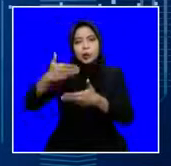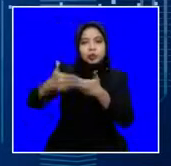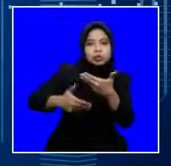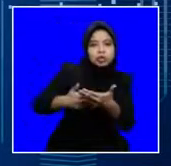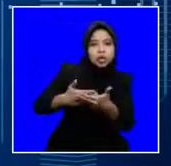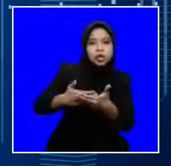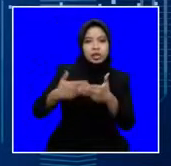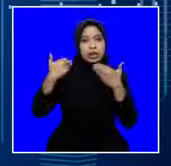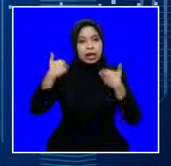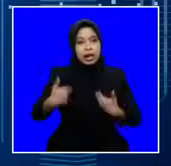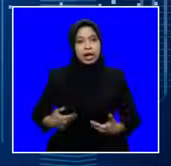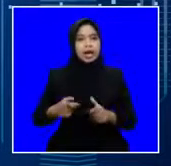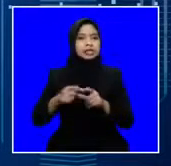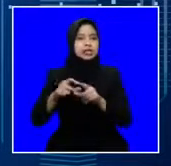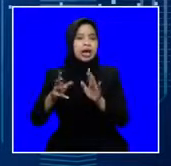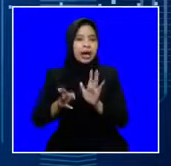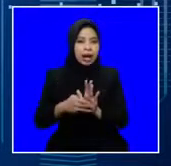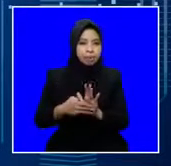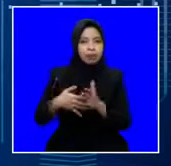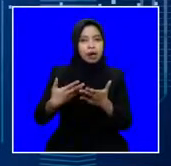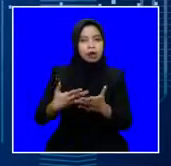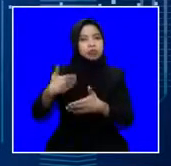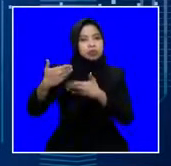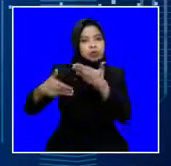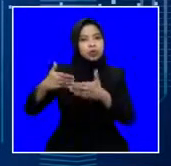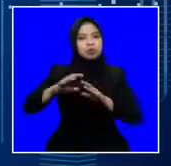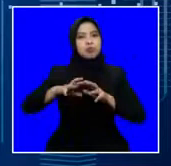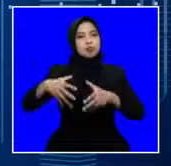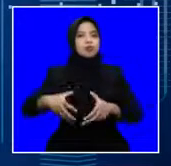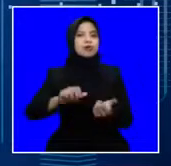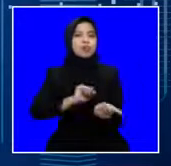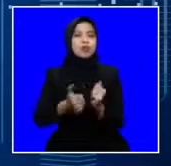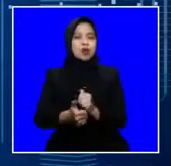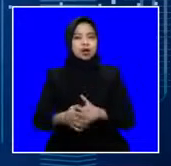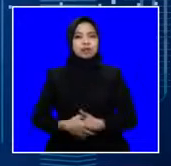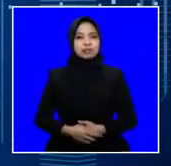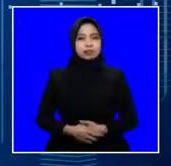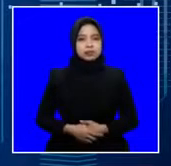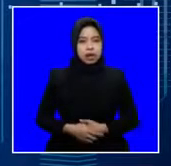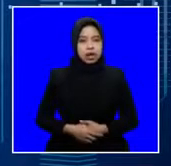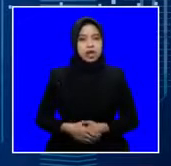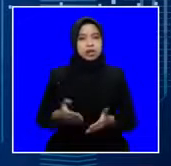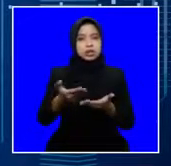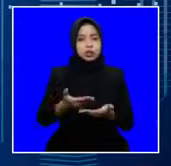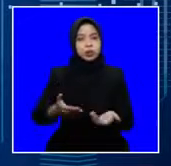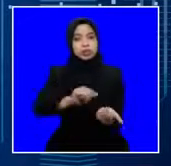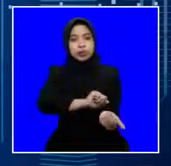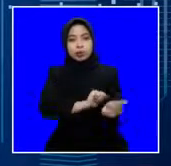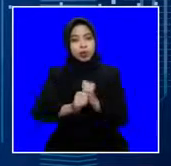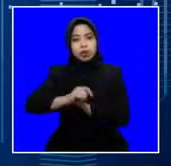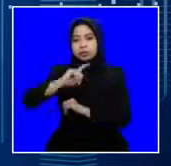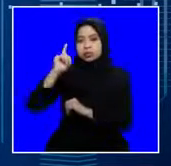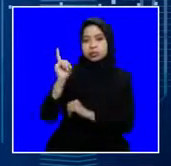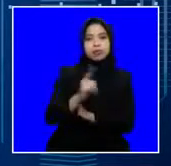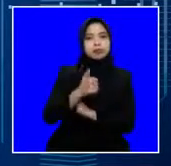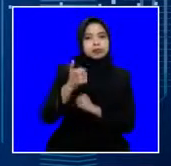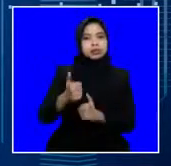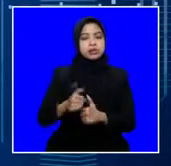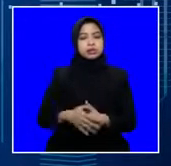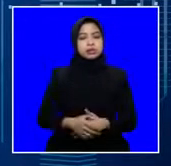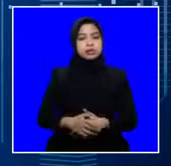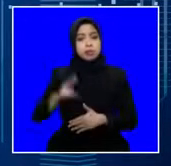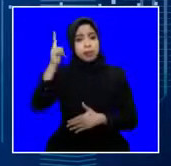dilalui SDM kita, masa depan SDM kita, dan juga bumi kita. Jadi ini adalah perubahan itu menjadi sangat cepat. Jadi